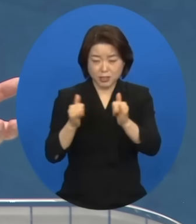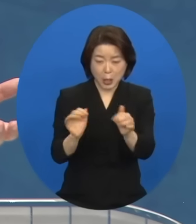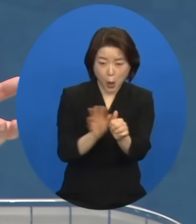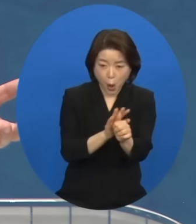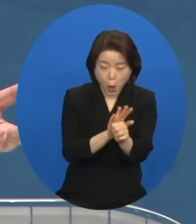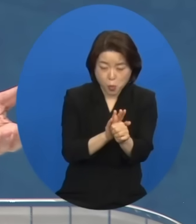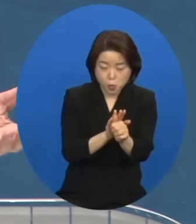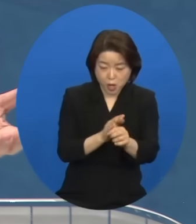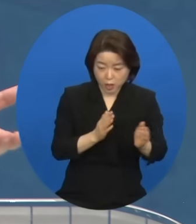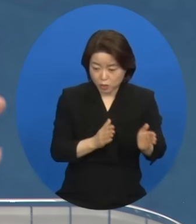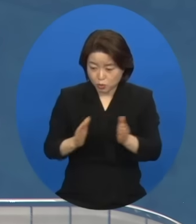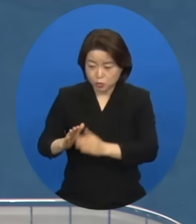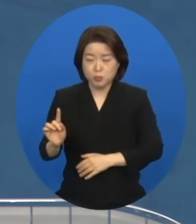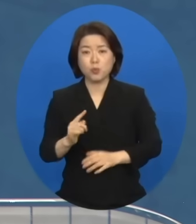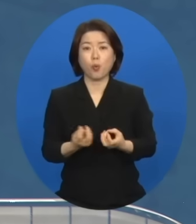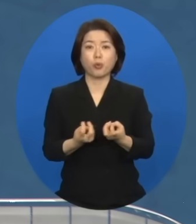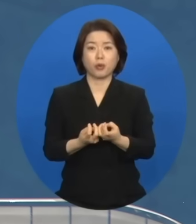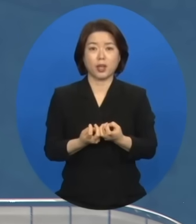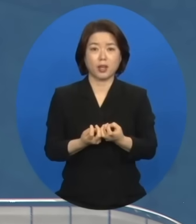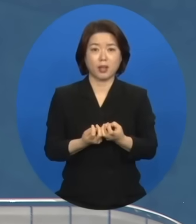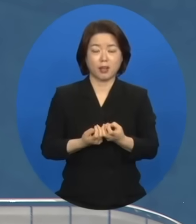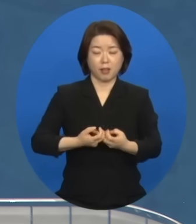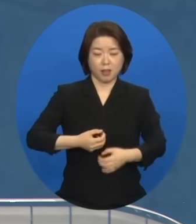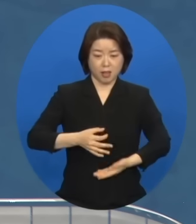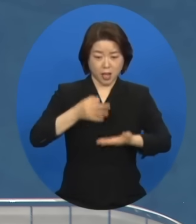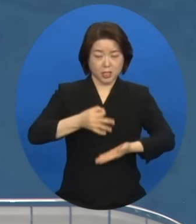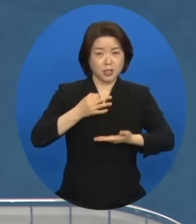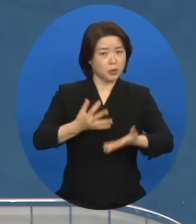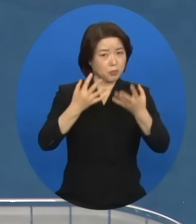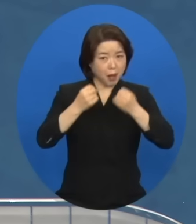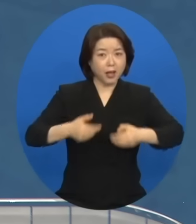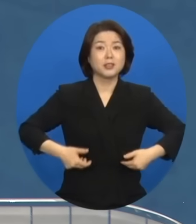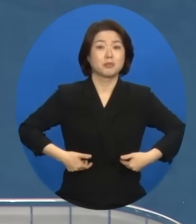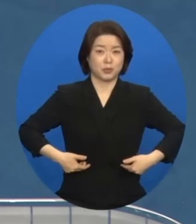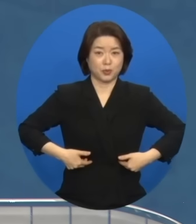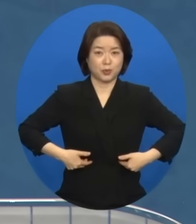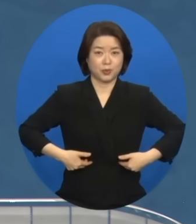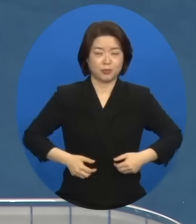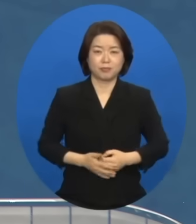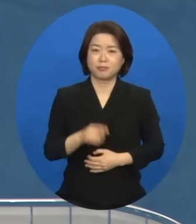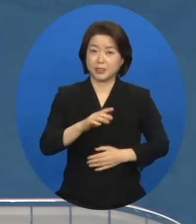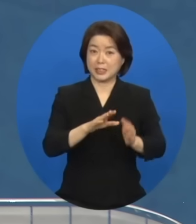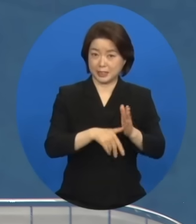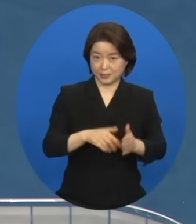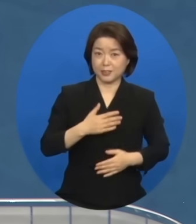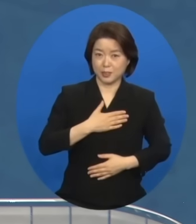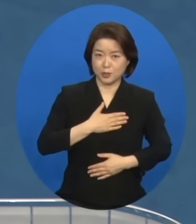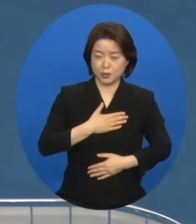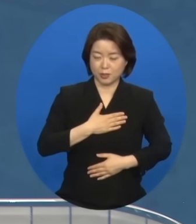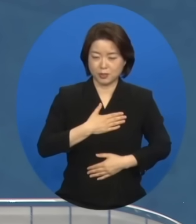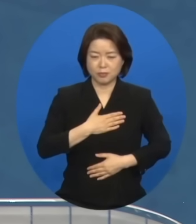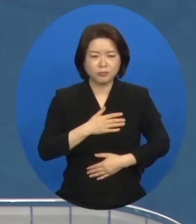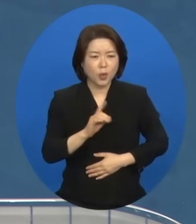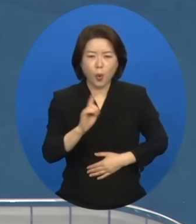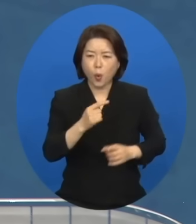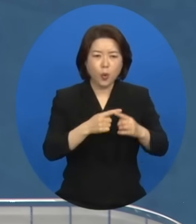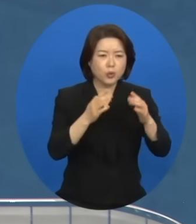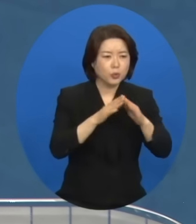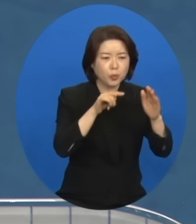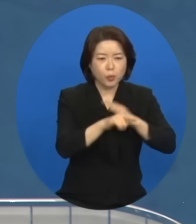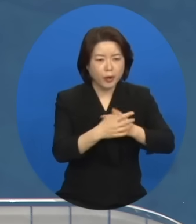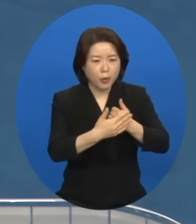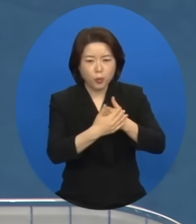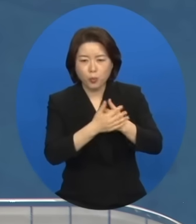위문할 것을 준비하려면 상당한 재정이 들어갑니다. 그때 저는 어느 교회를 가면